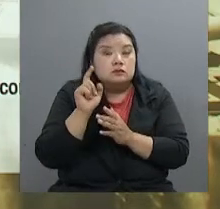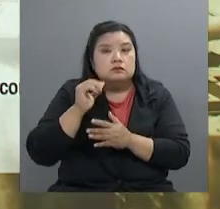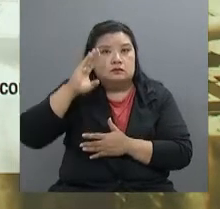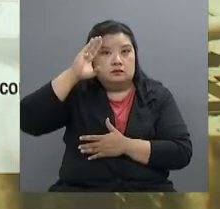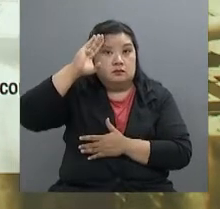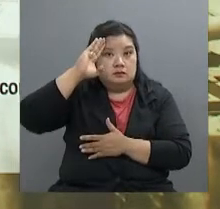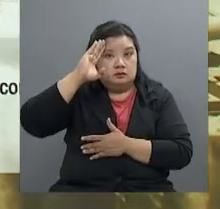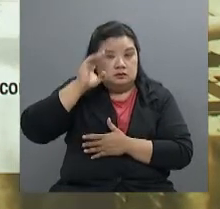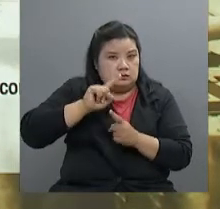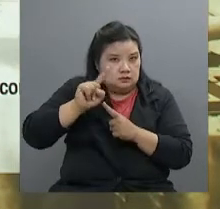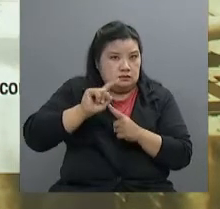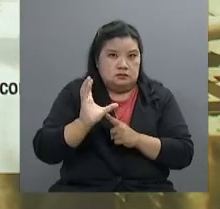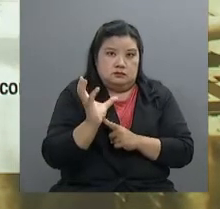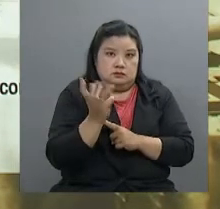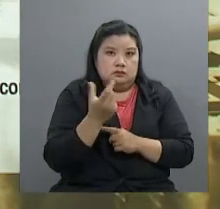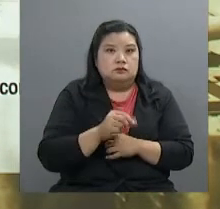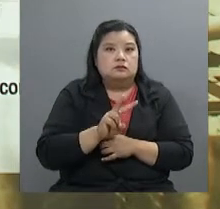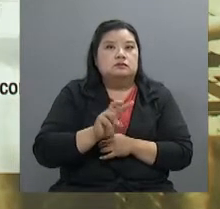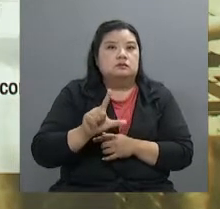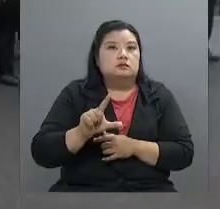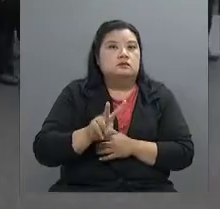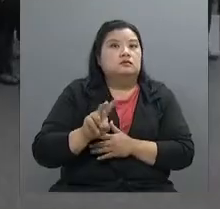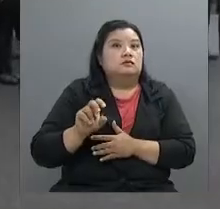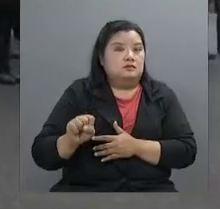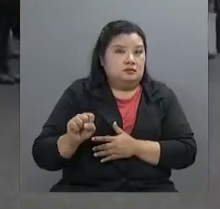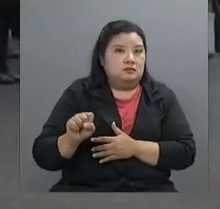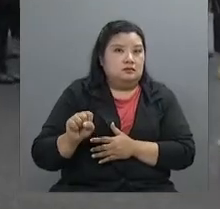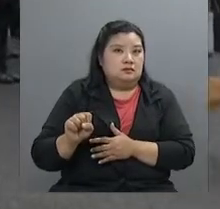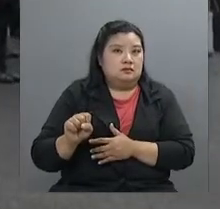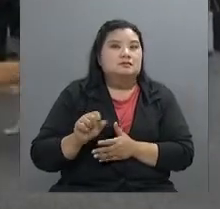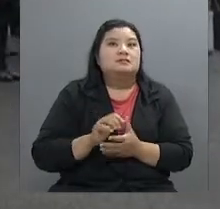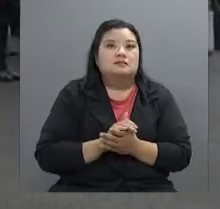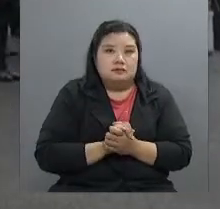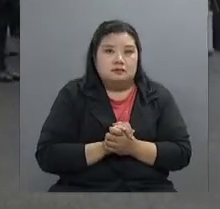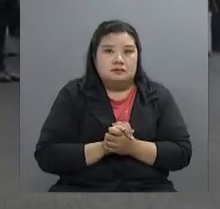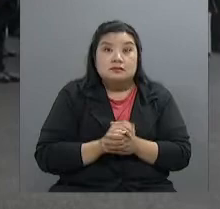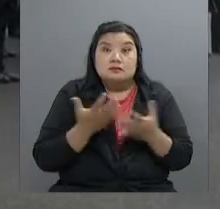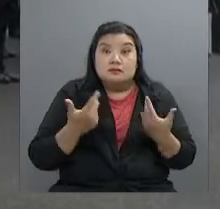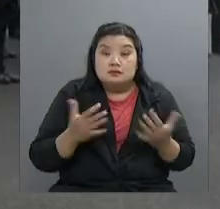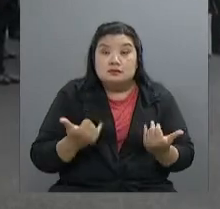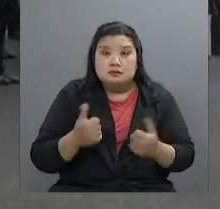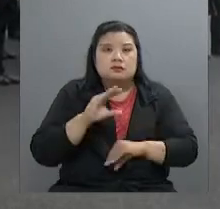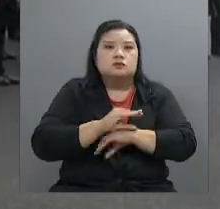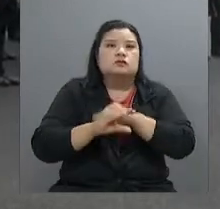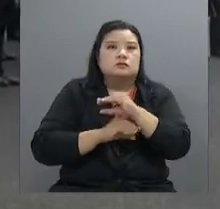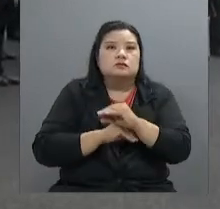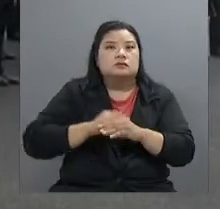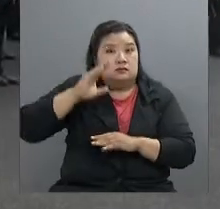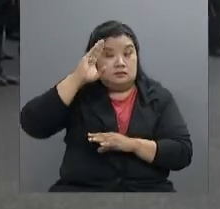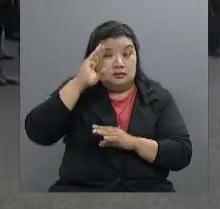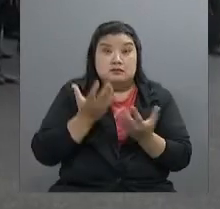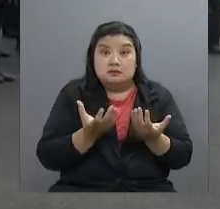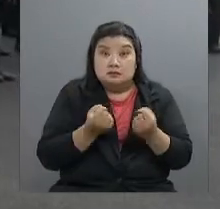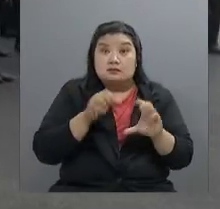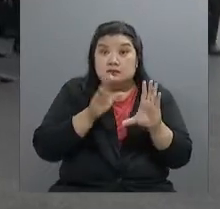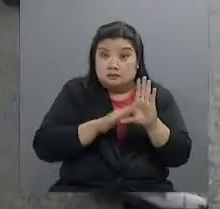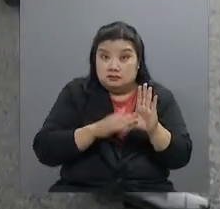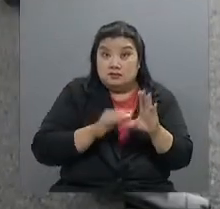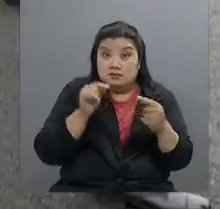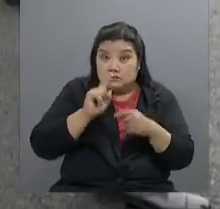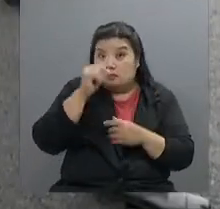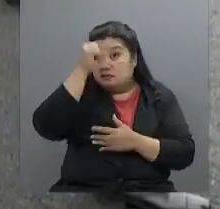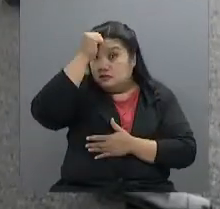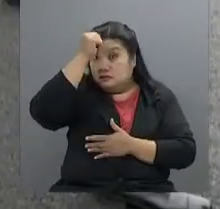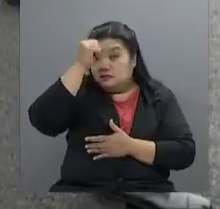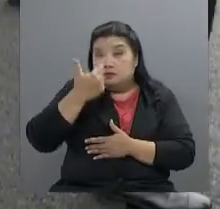คือ2200000นายค่ะดังนั้นนะคะโครงการรับทหารใหม่ของอินเดียค่ะจึงมีการวาง